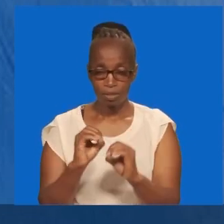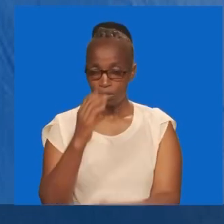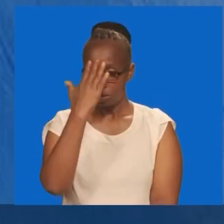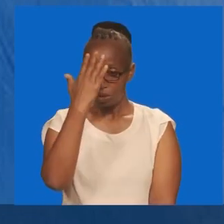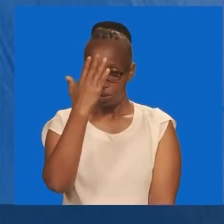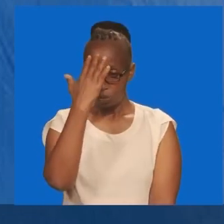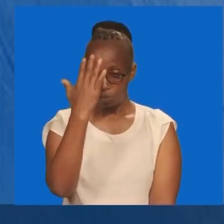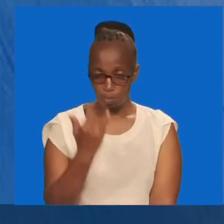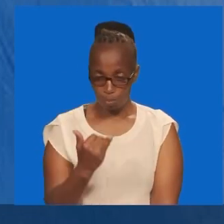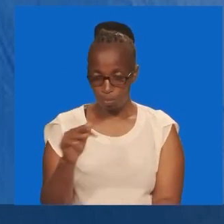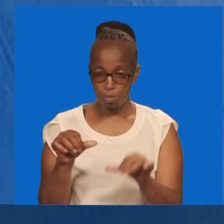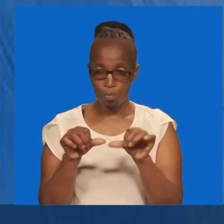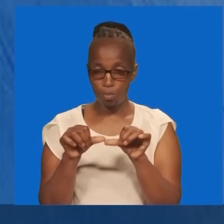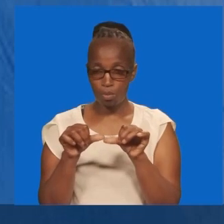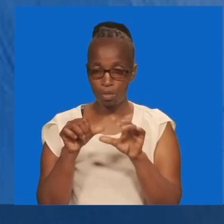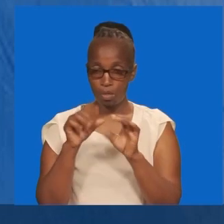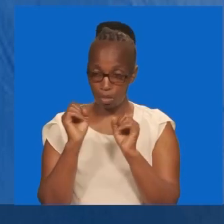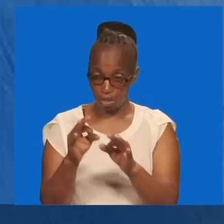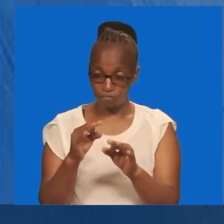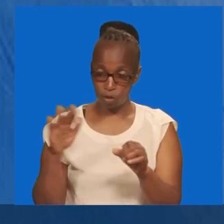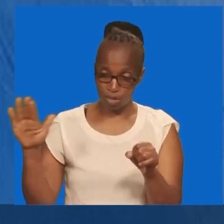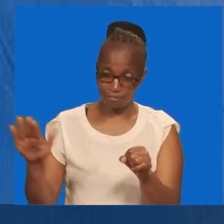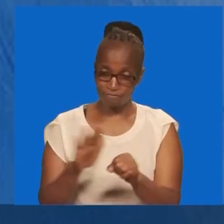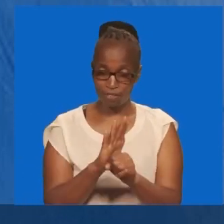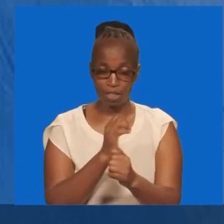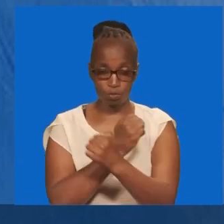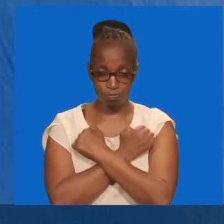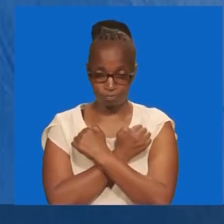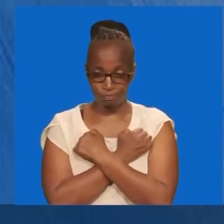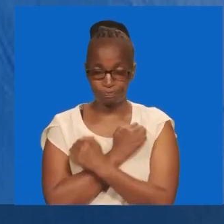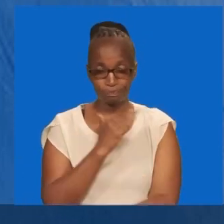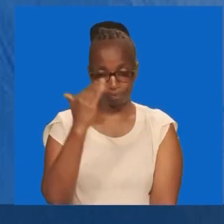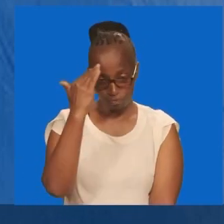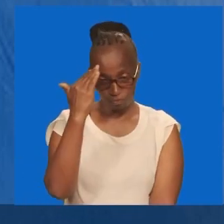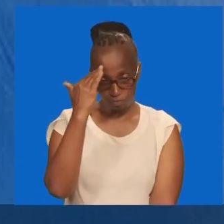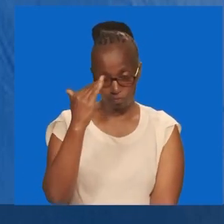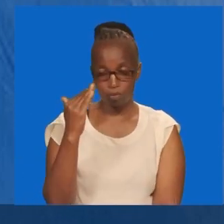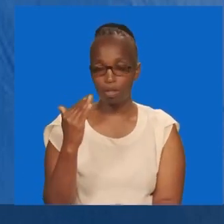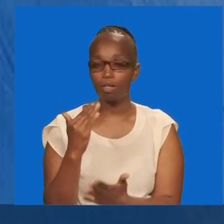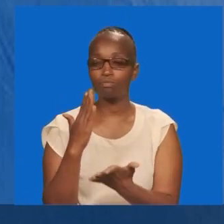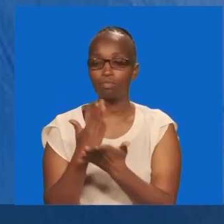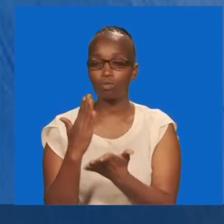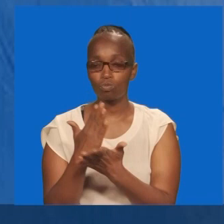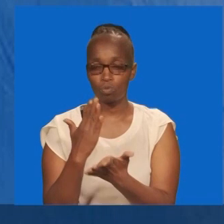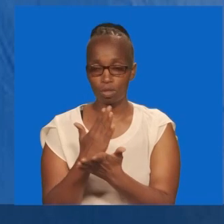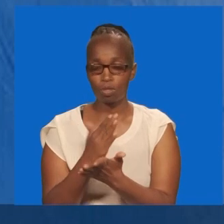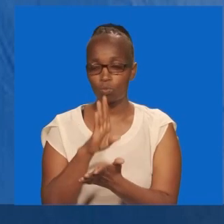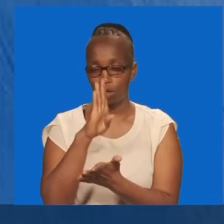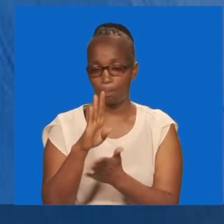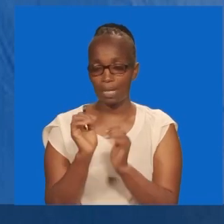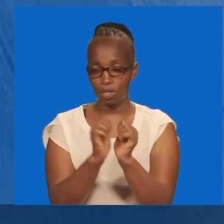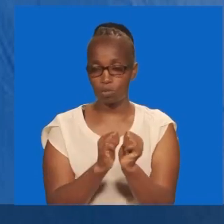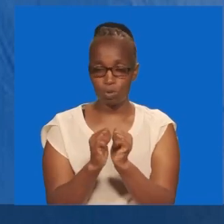ambapo kuna upendo niweze kuzingatia. Maana ninapojazwa upendo Baba, ninajua ya kwamba